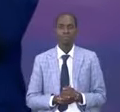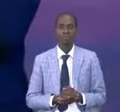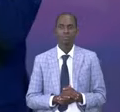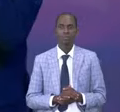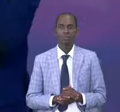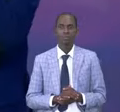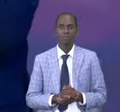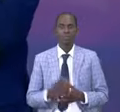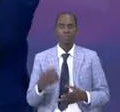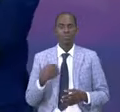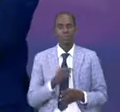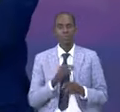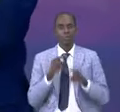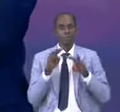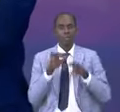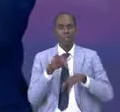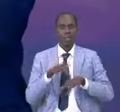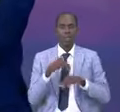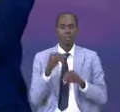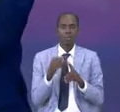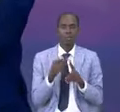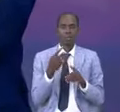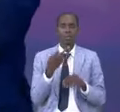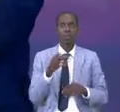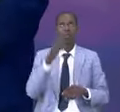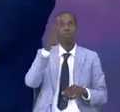concernant la Parole de Dieu